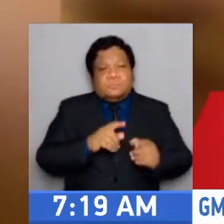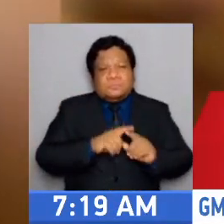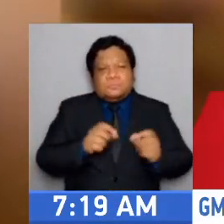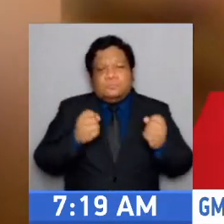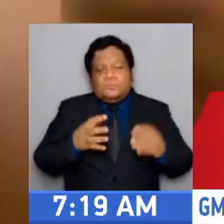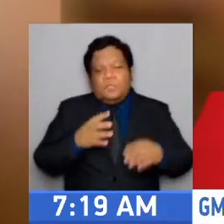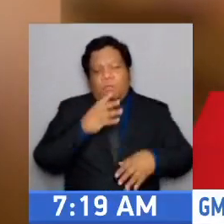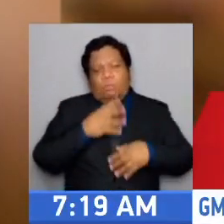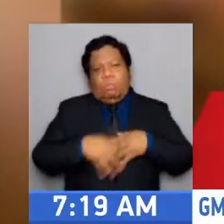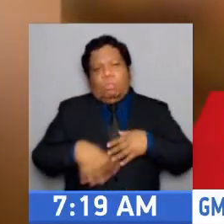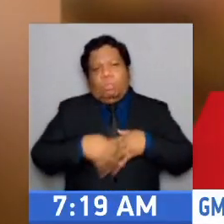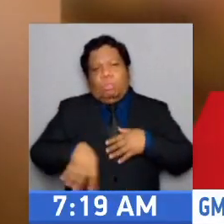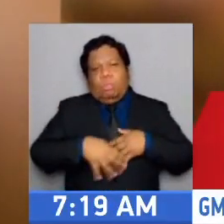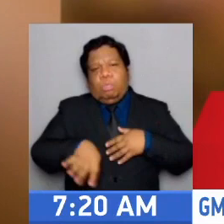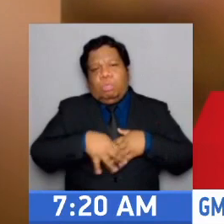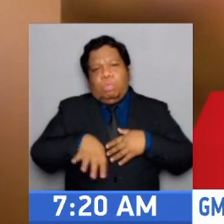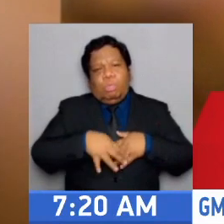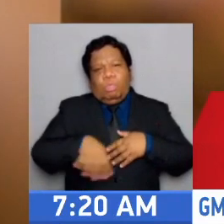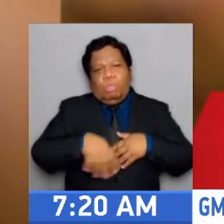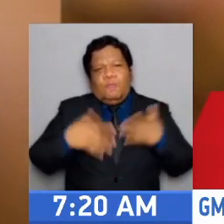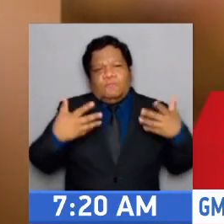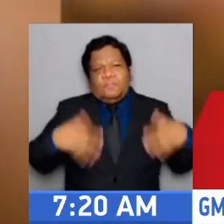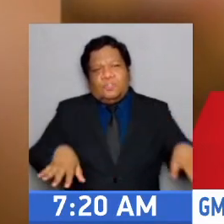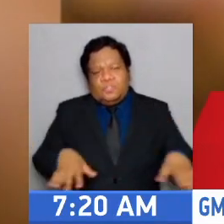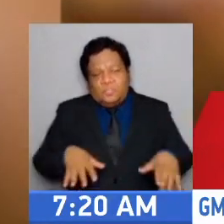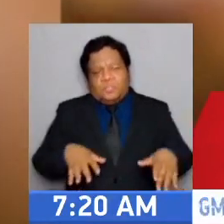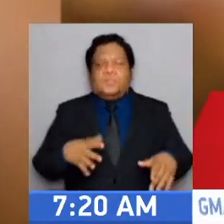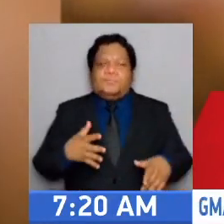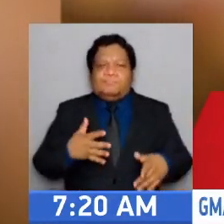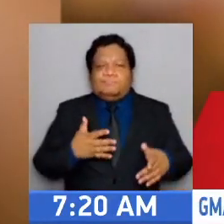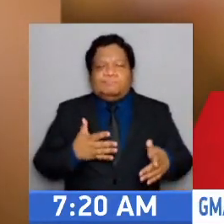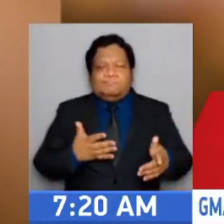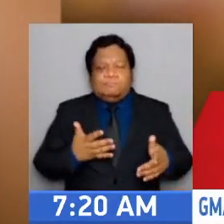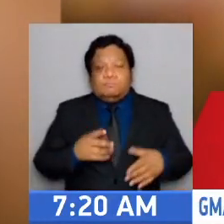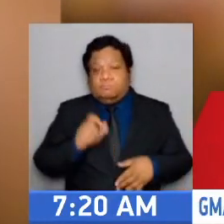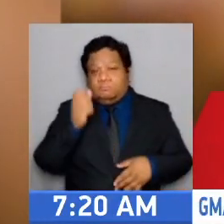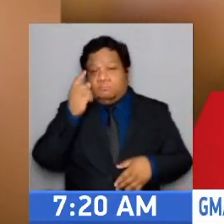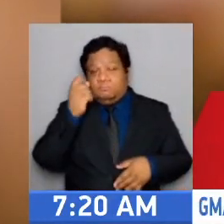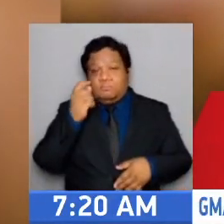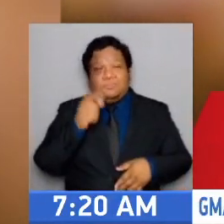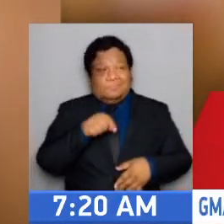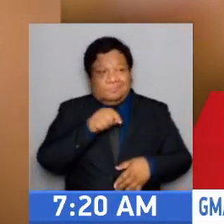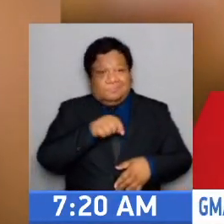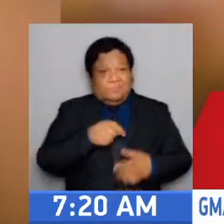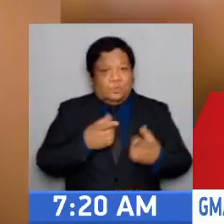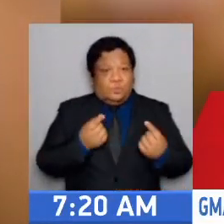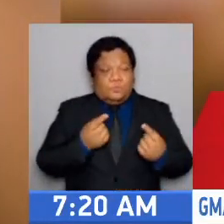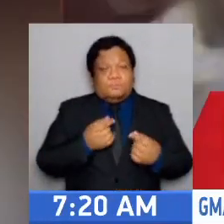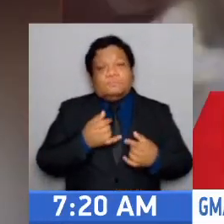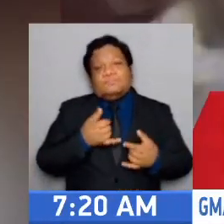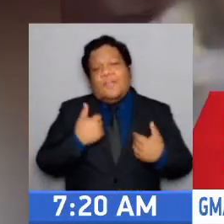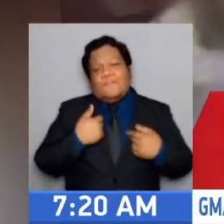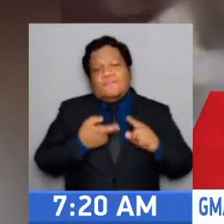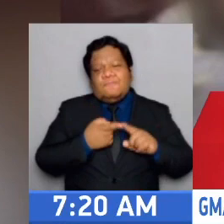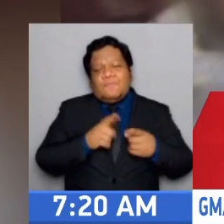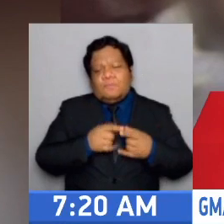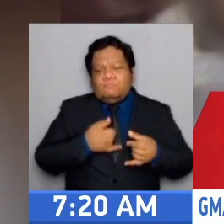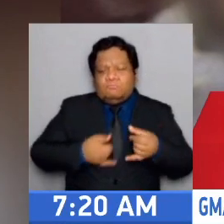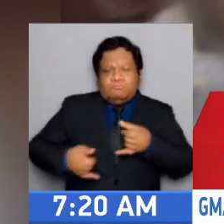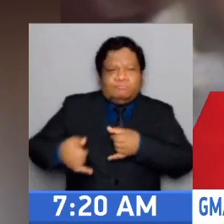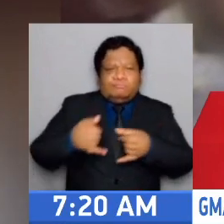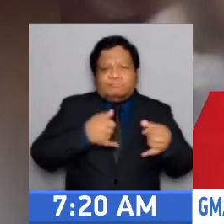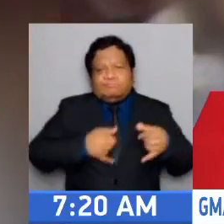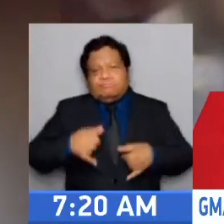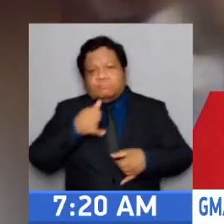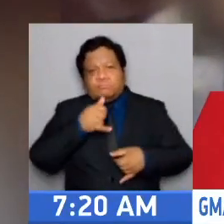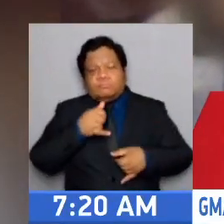bago siya naisugod sa paggamutan. Bago nito, nakipag-inuman ang biktima sa ilang kaibigan. Hindi siya nakauwi dahil sa kalisingan,